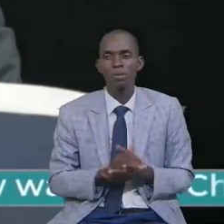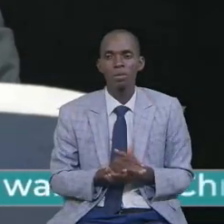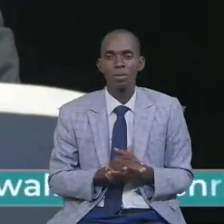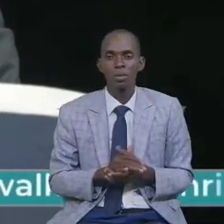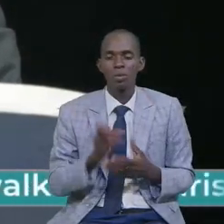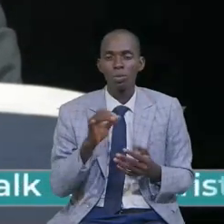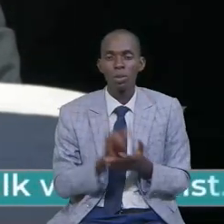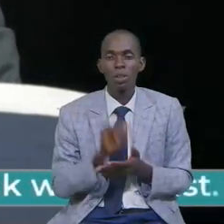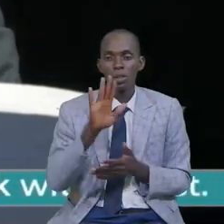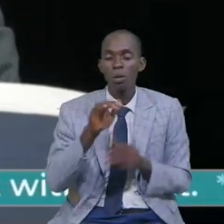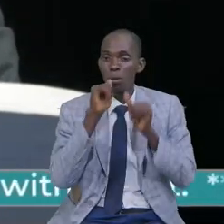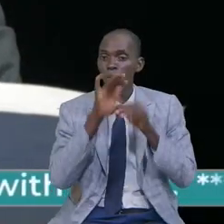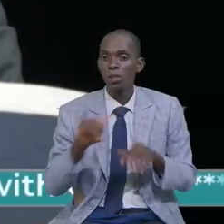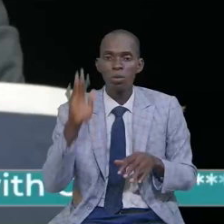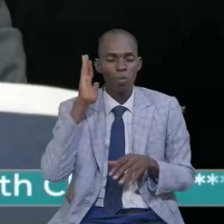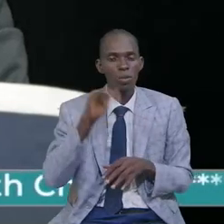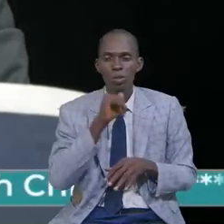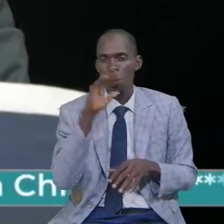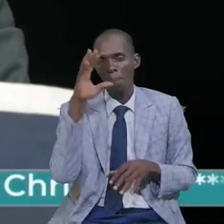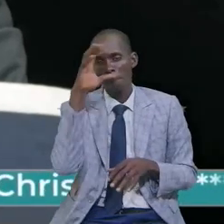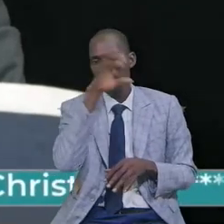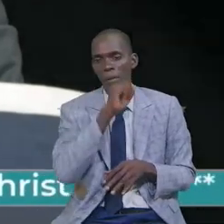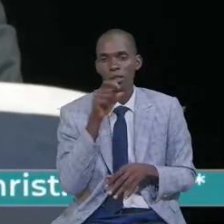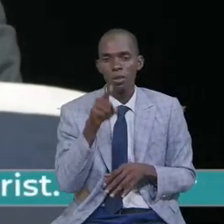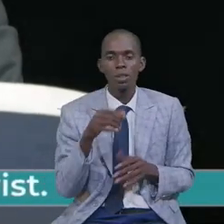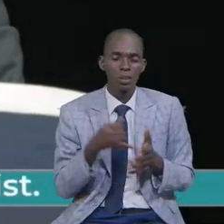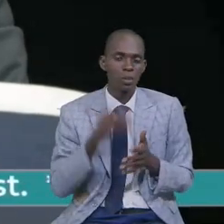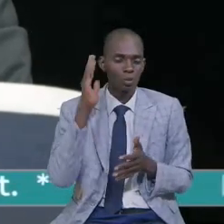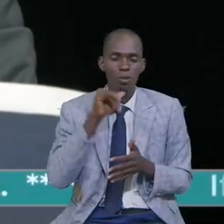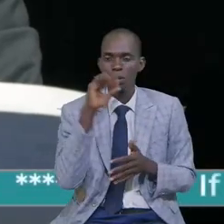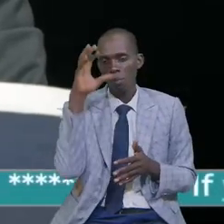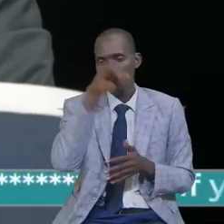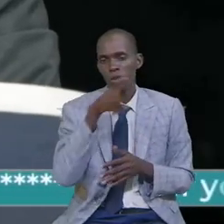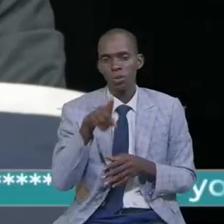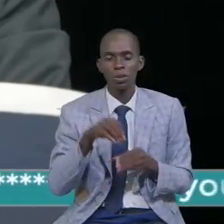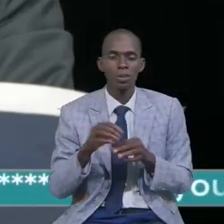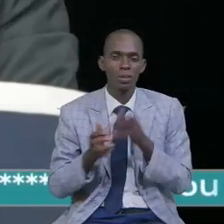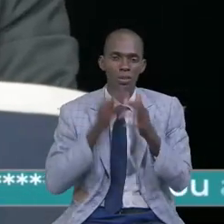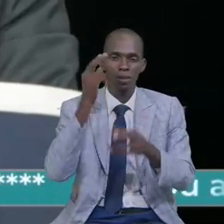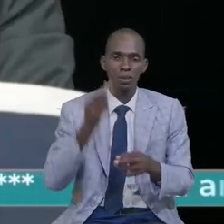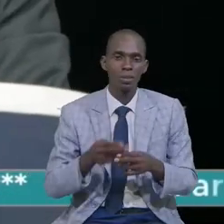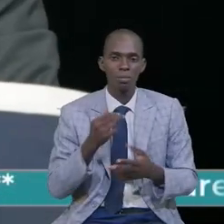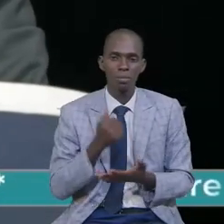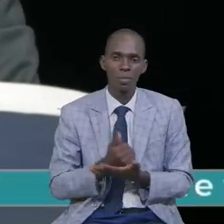pour que vos bénédictions ne vous dépassent pas et ne vont pas vous dépasser.